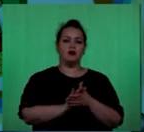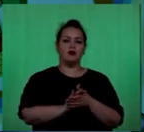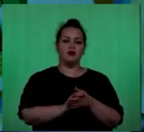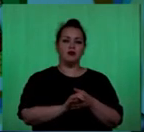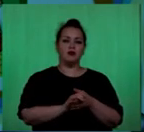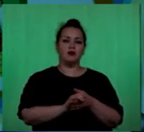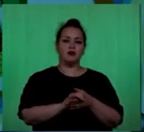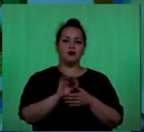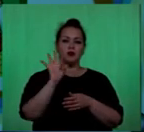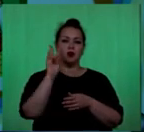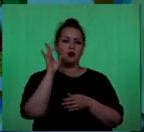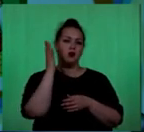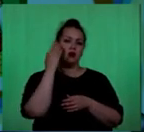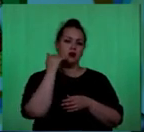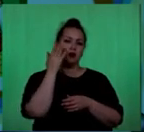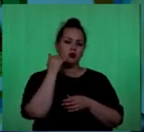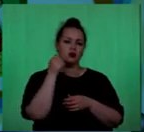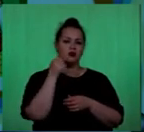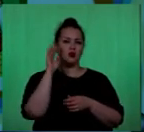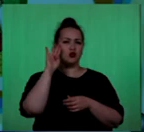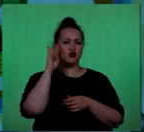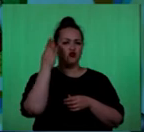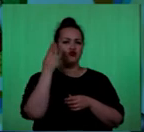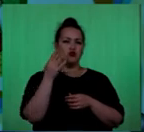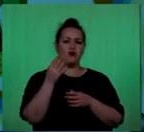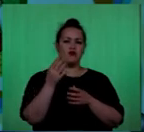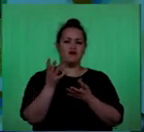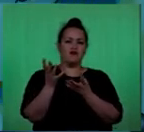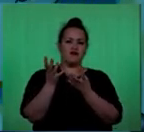он легко поддается чужому влиянию